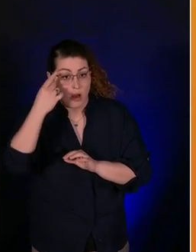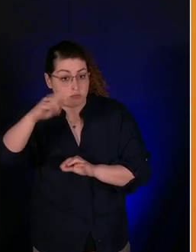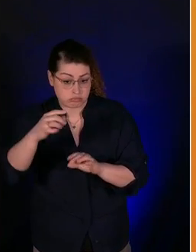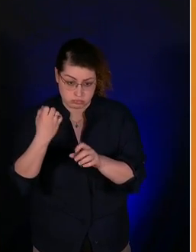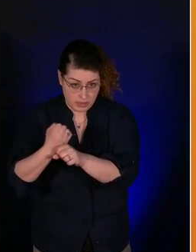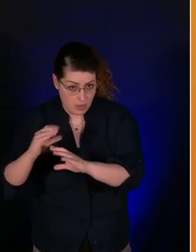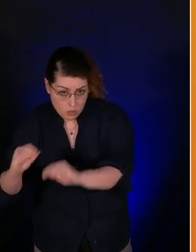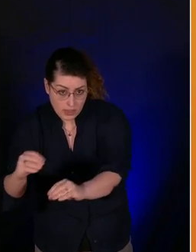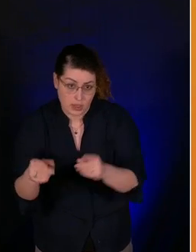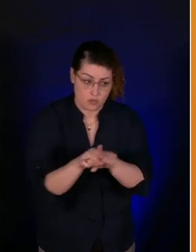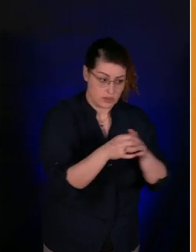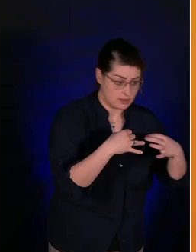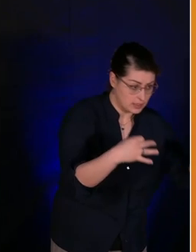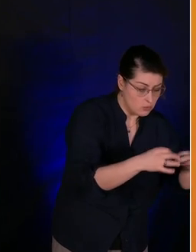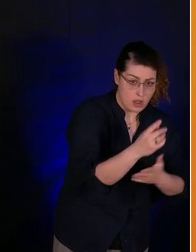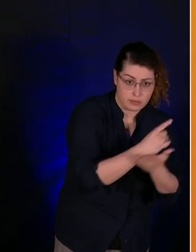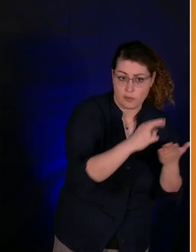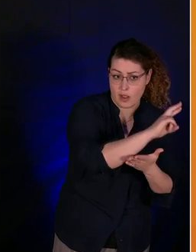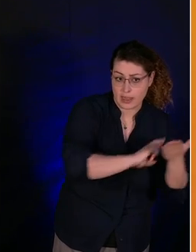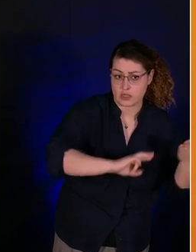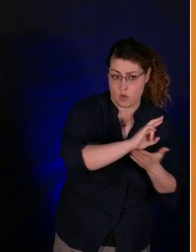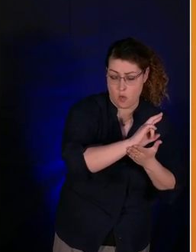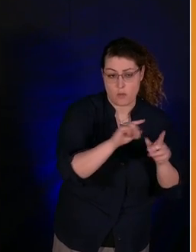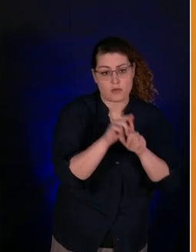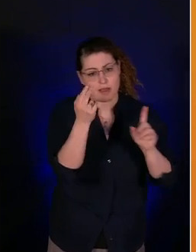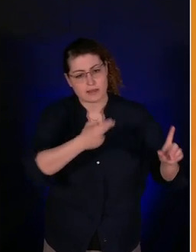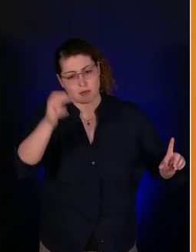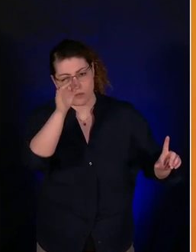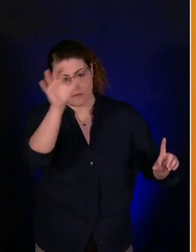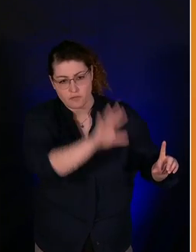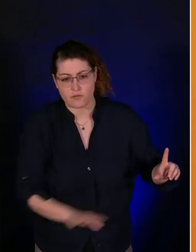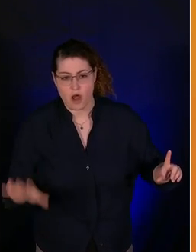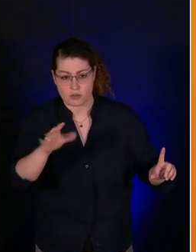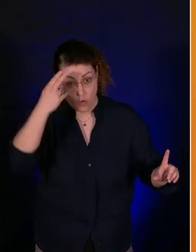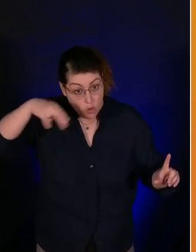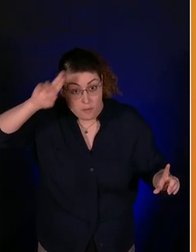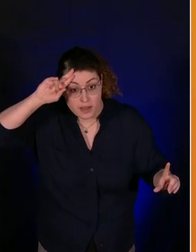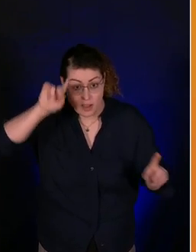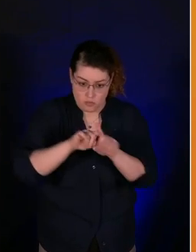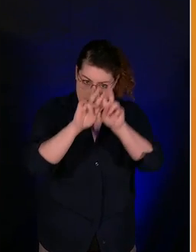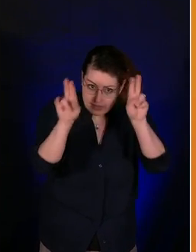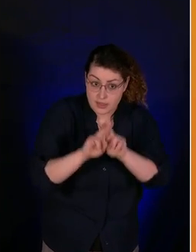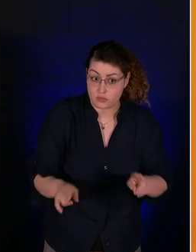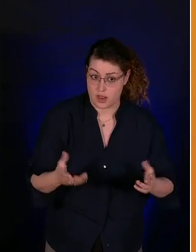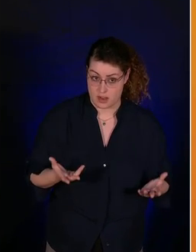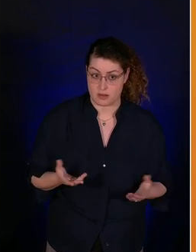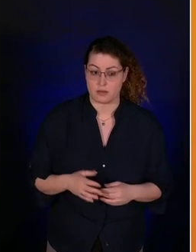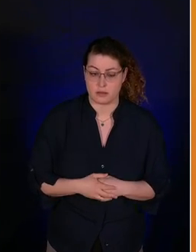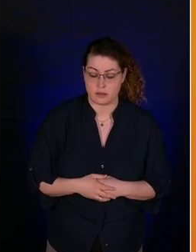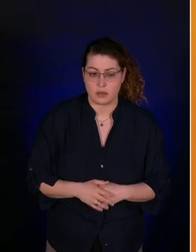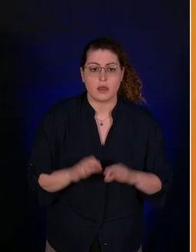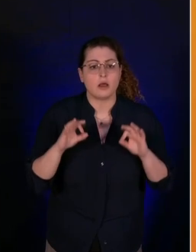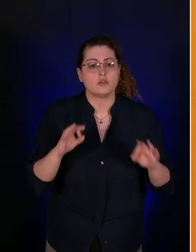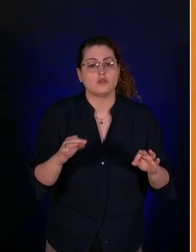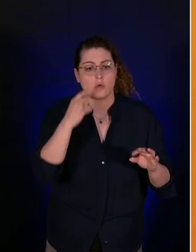les territoires, communes, départements, régions, au niveau national, européen et international. Voici